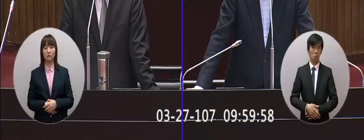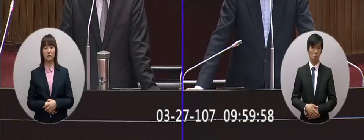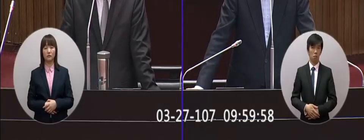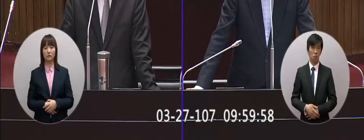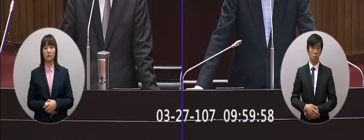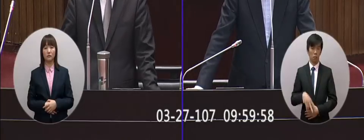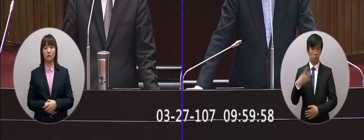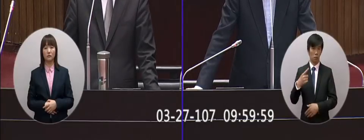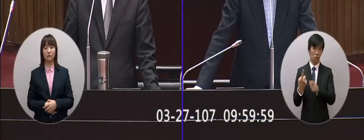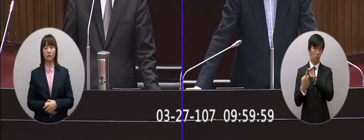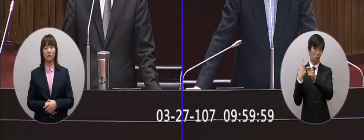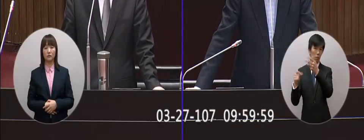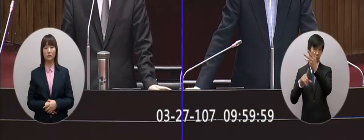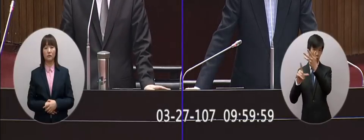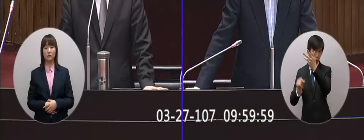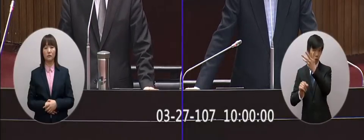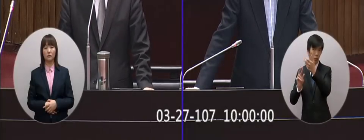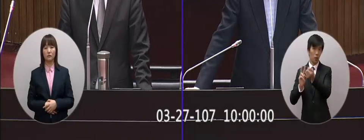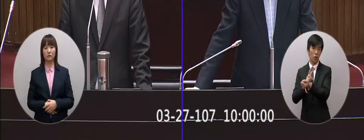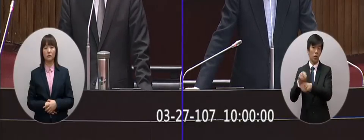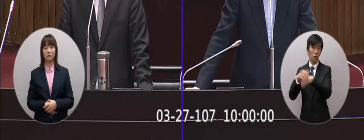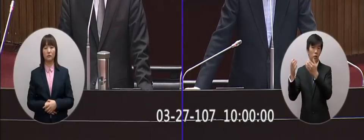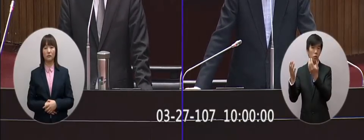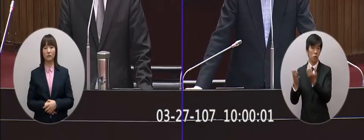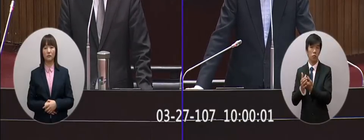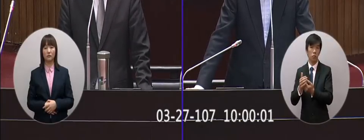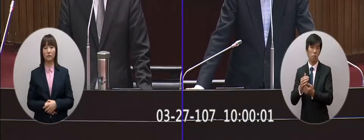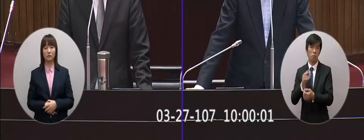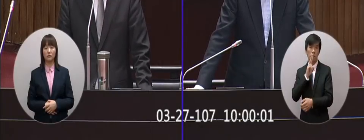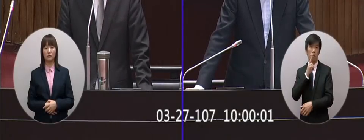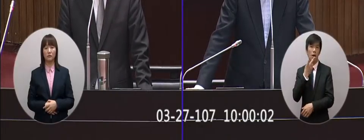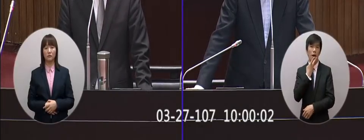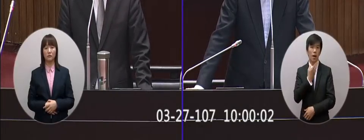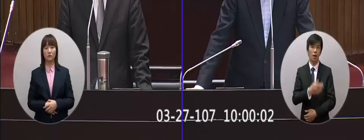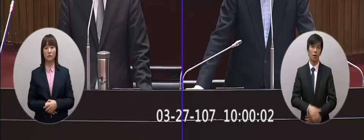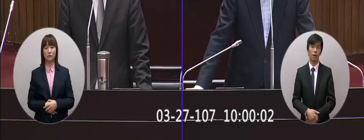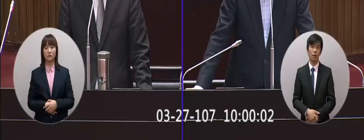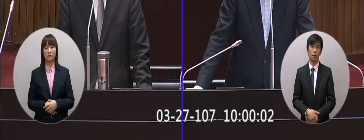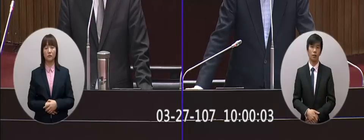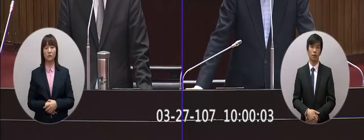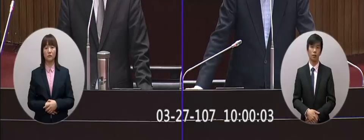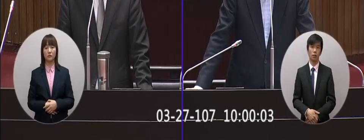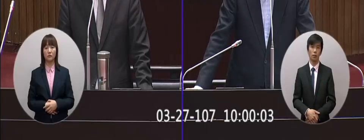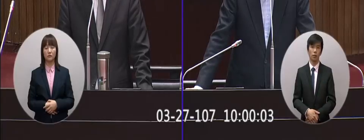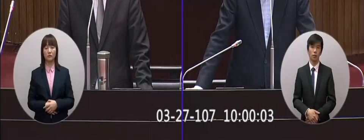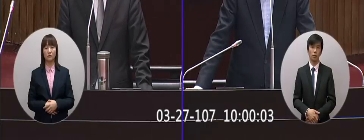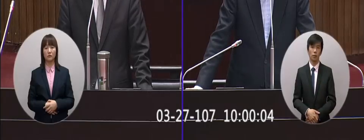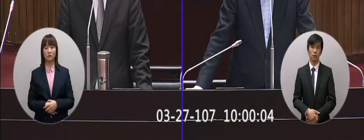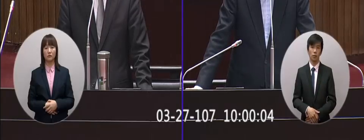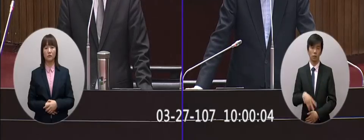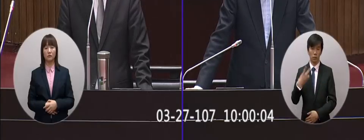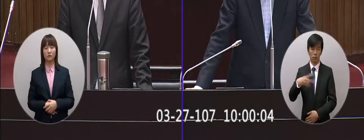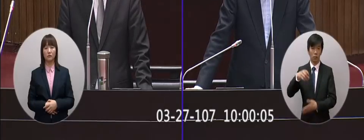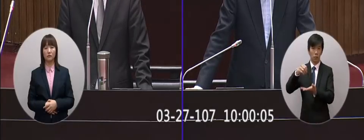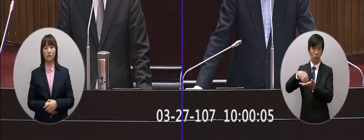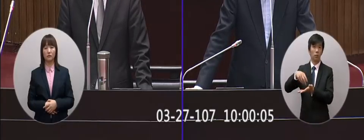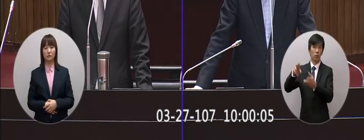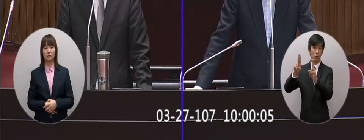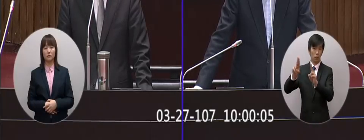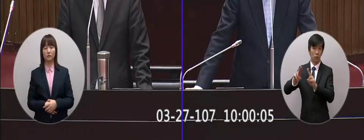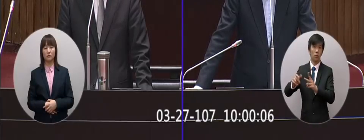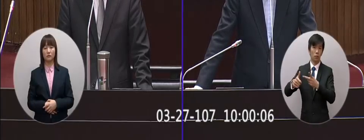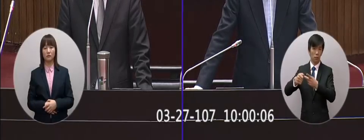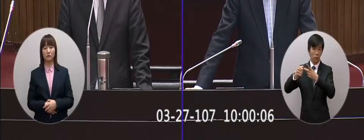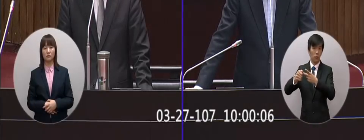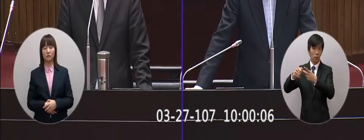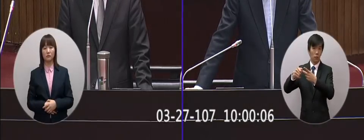去年8月份，林权开始转口了。他说：“重启核二，二号